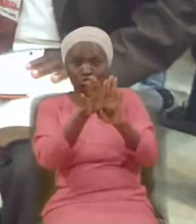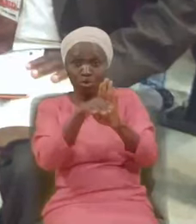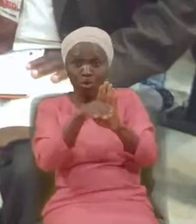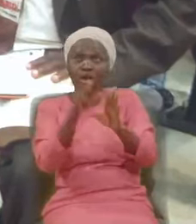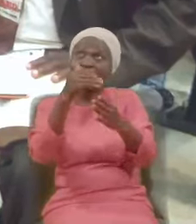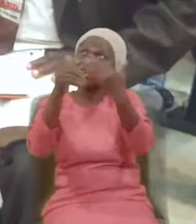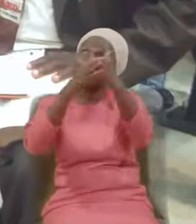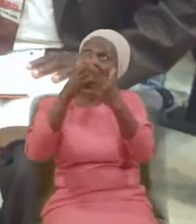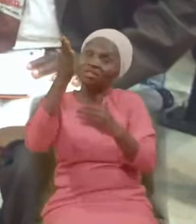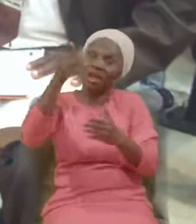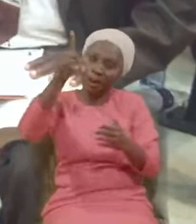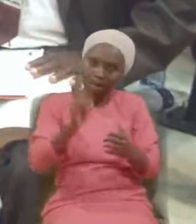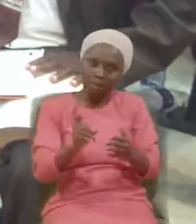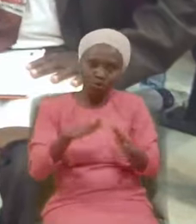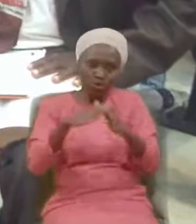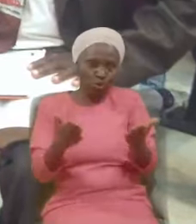ciel doit s'ouvrir.